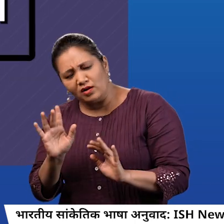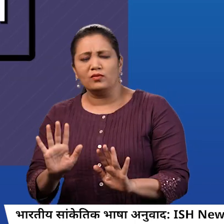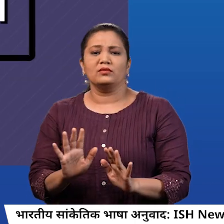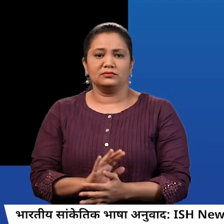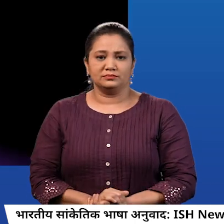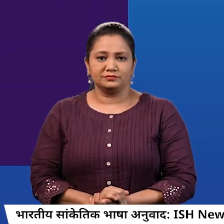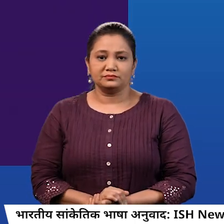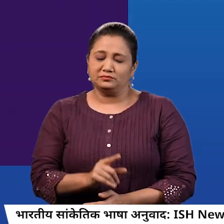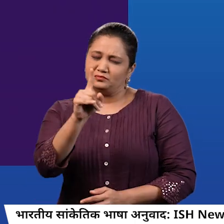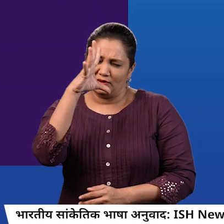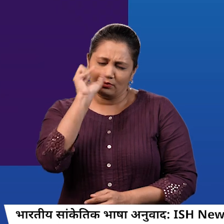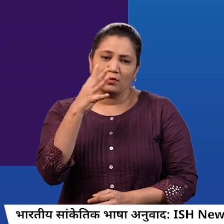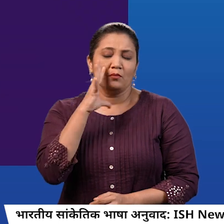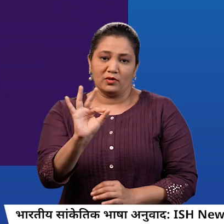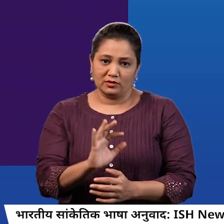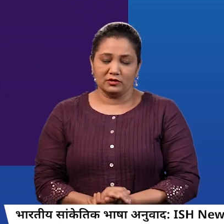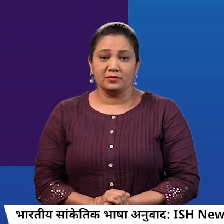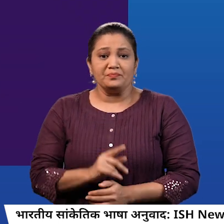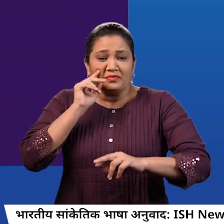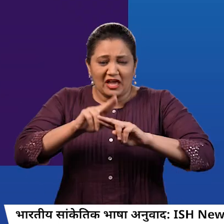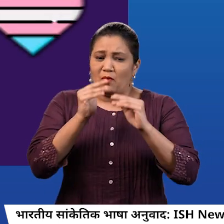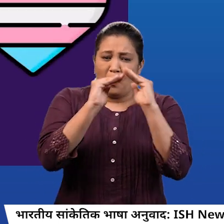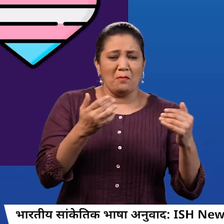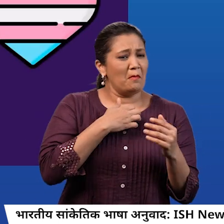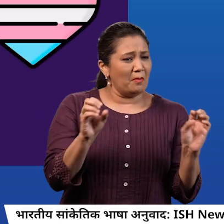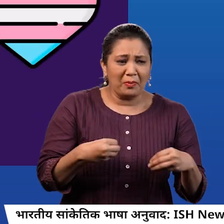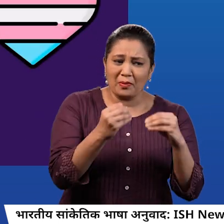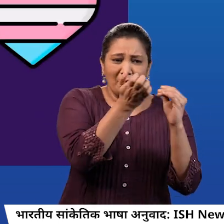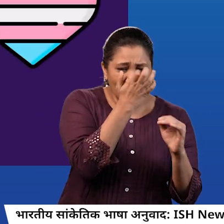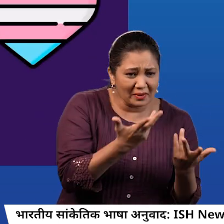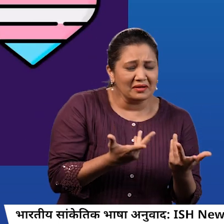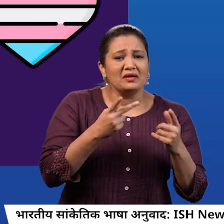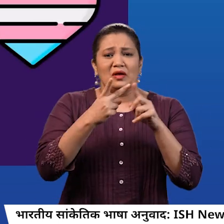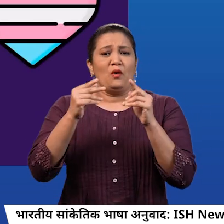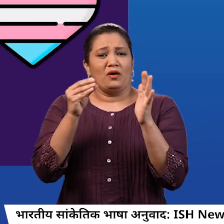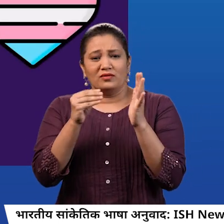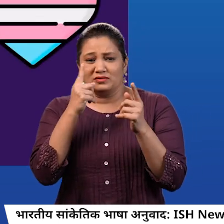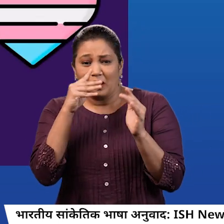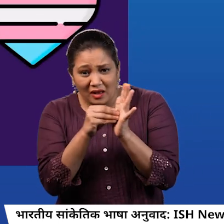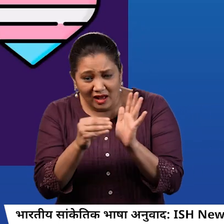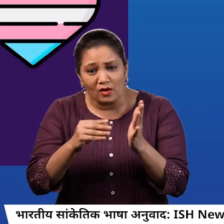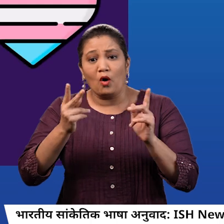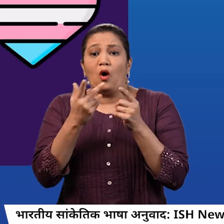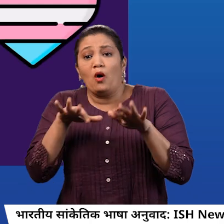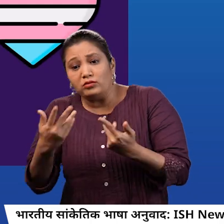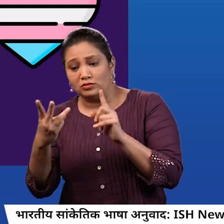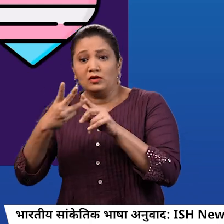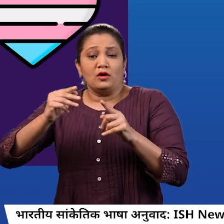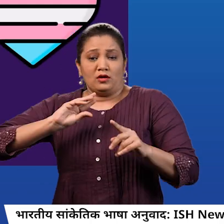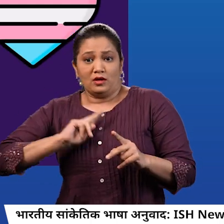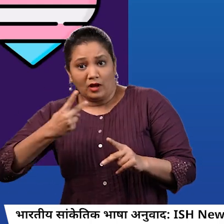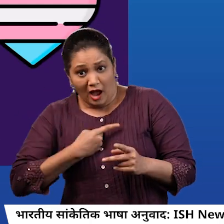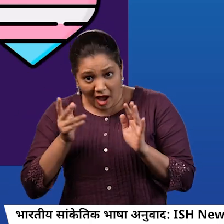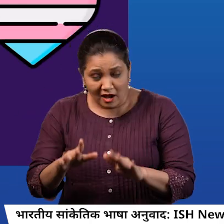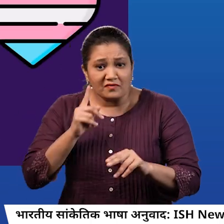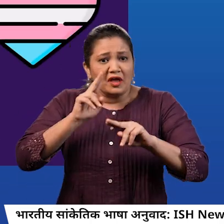एक महत्त्वाची गोष्ट अशी की जर तुम्ही बेघर, देह व्यवसाय करणाऱ्या महिला किंवा तृतीयपंथी या प्रवर्गात येत असाल आणि तुमच्याकडे वयाचा आणि